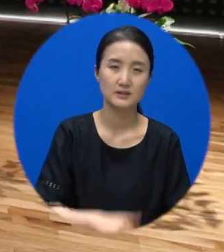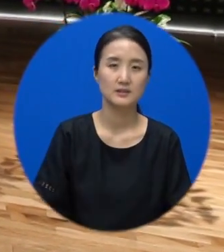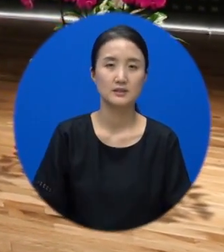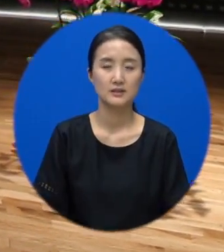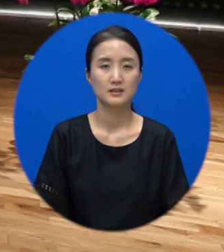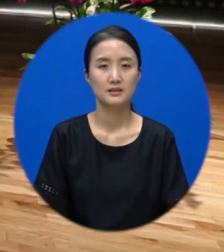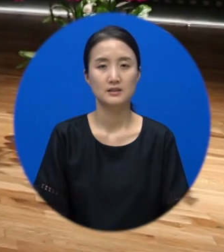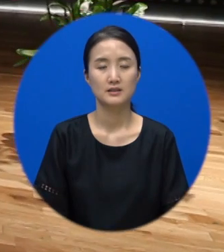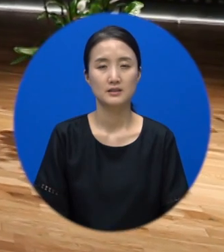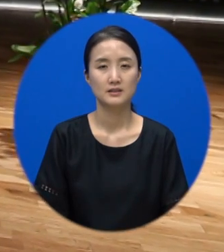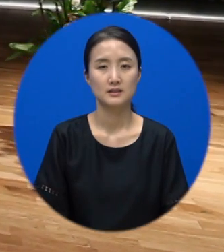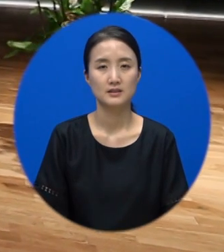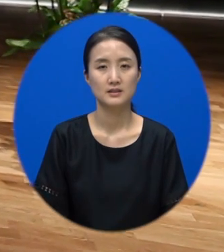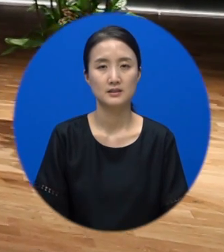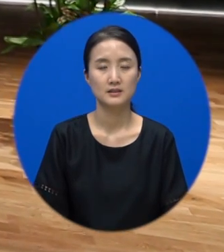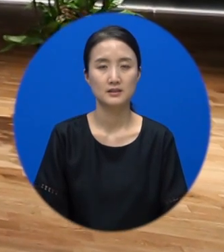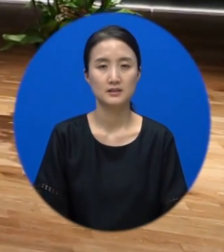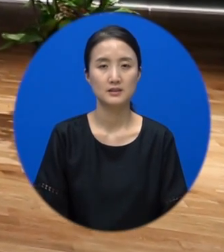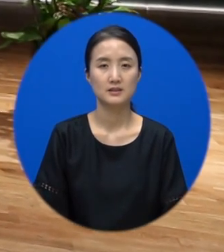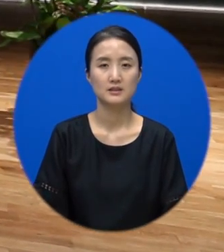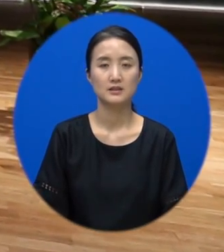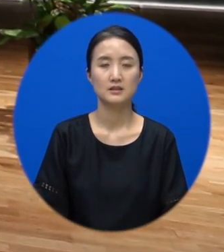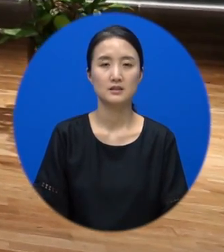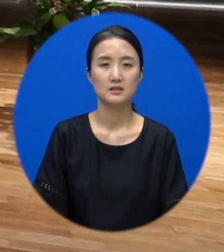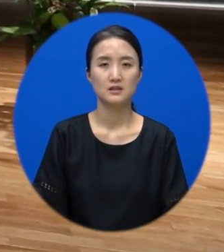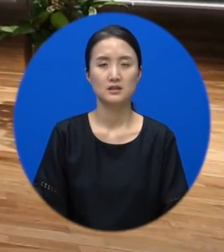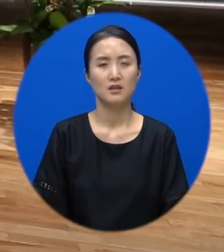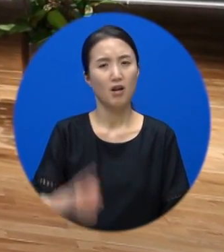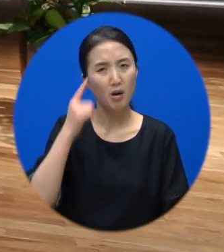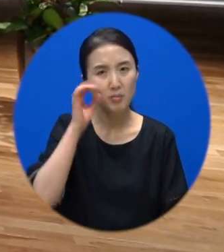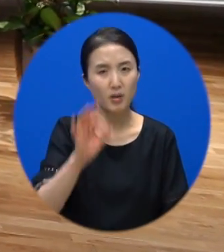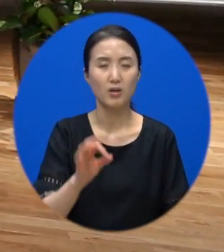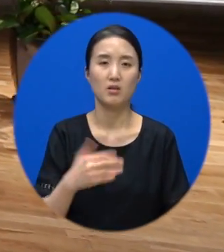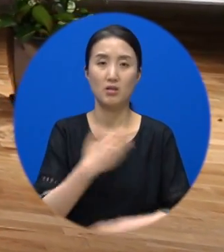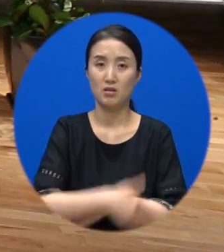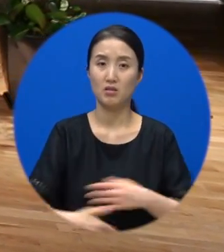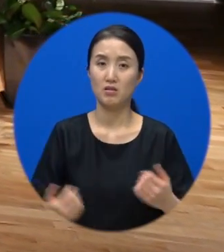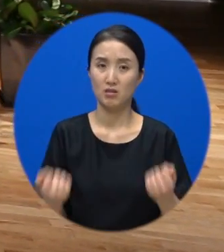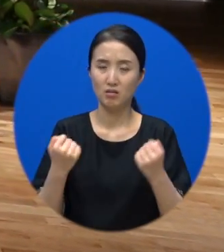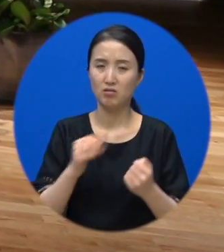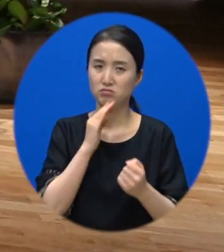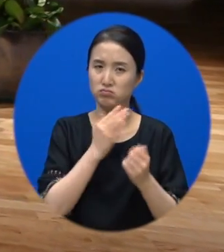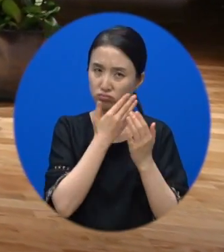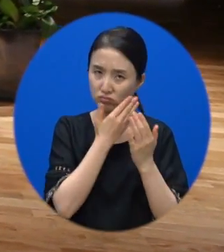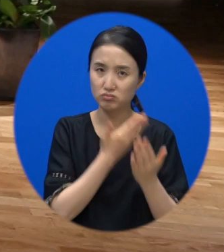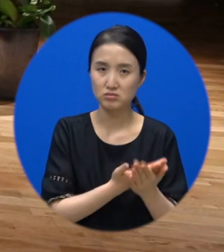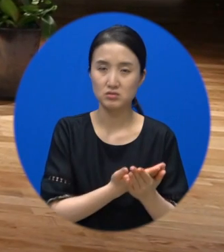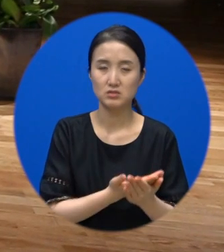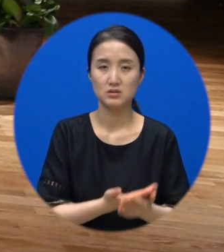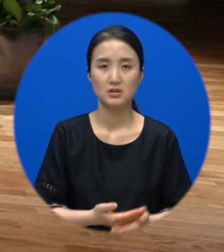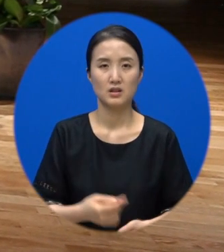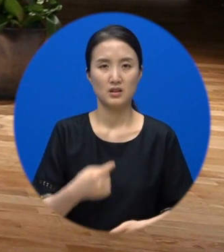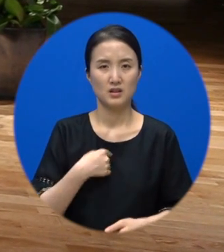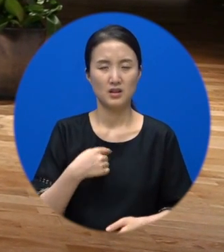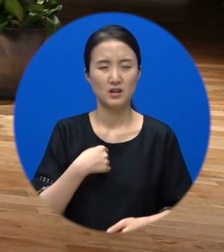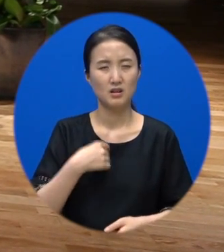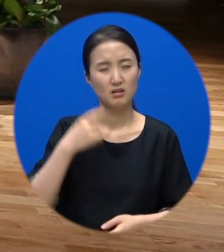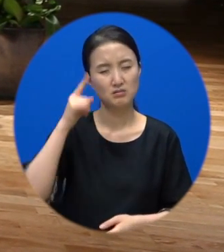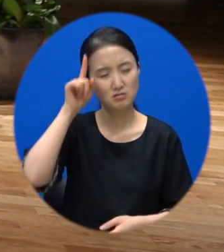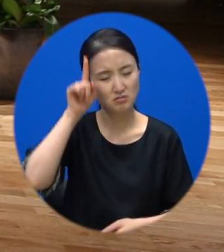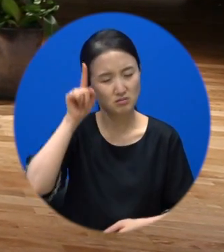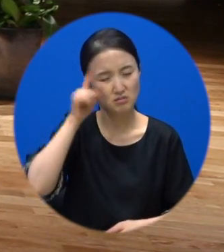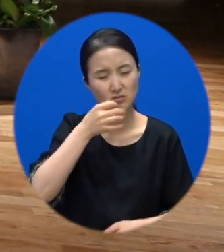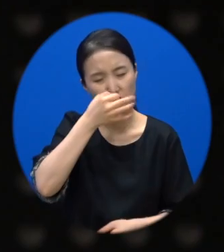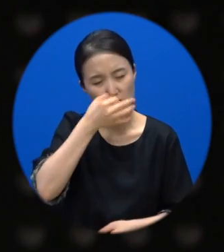얼마나 중요하면 여러 포인트에서마다 몸 이야기가 나오겠습니까? 항상 내가 스트레스를